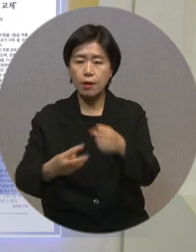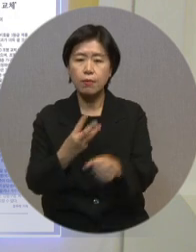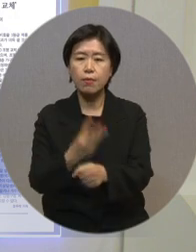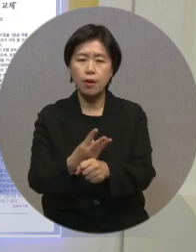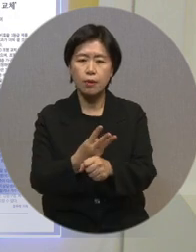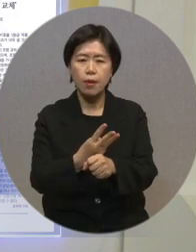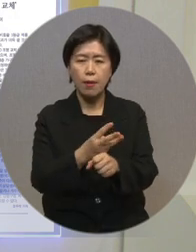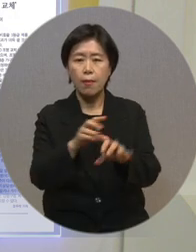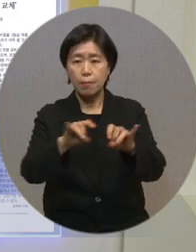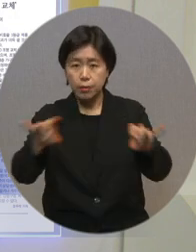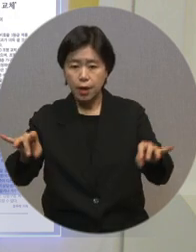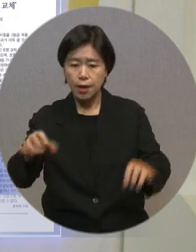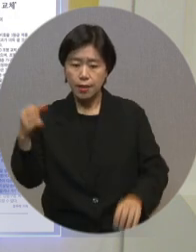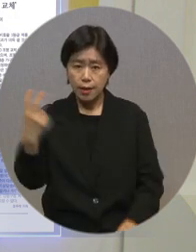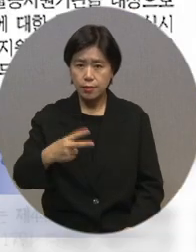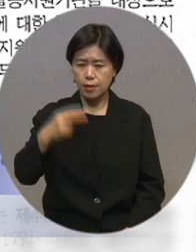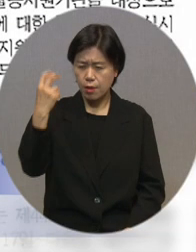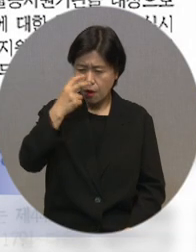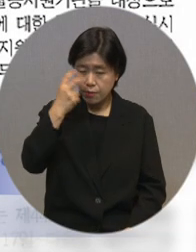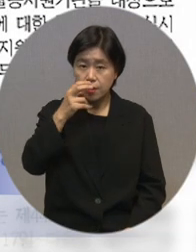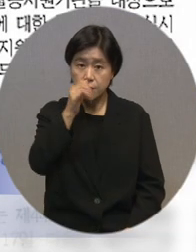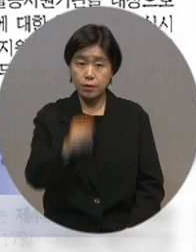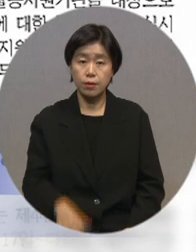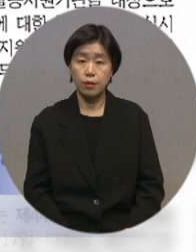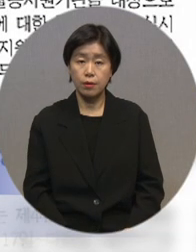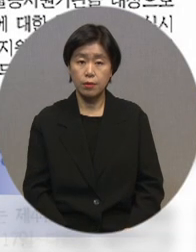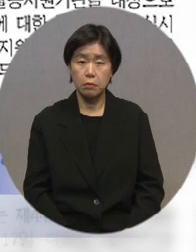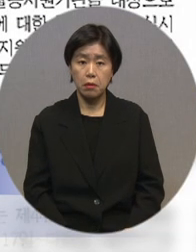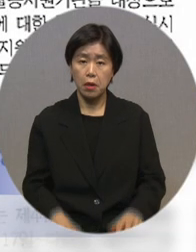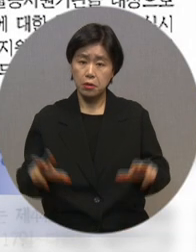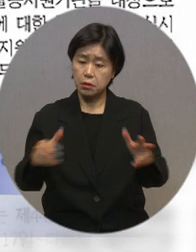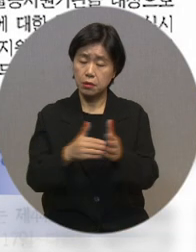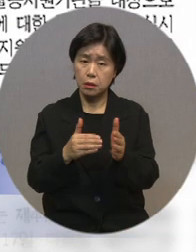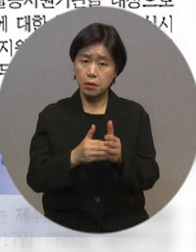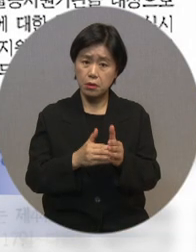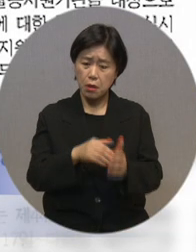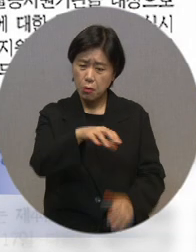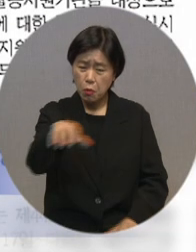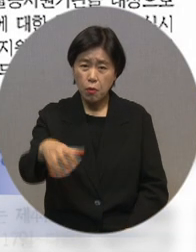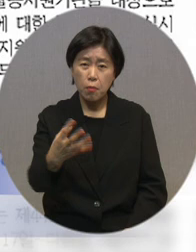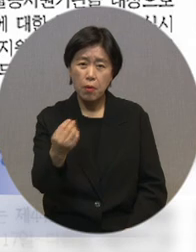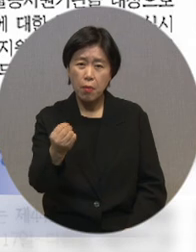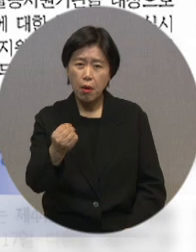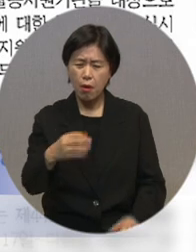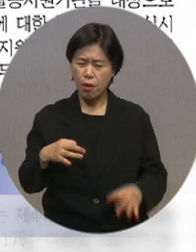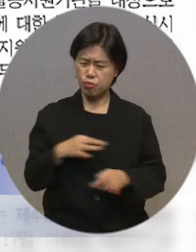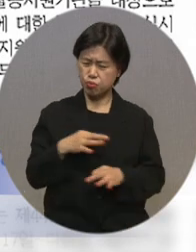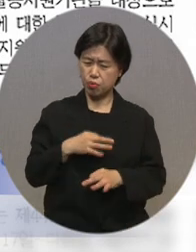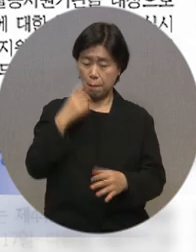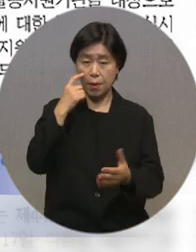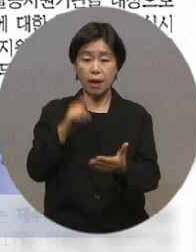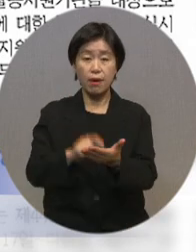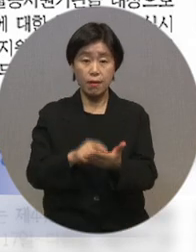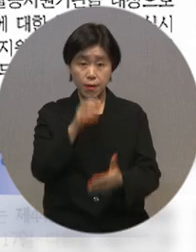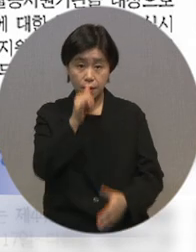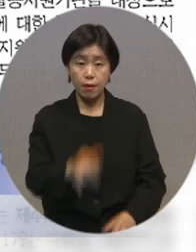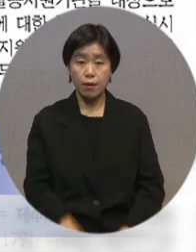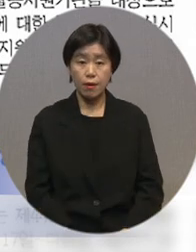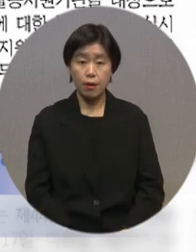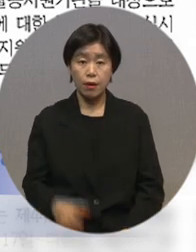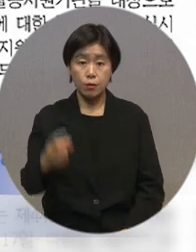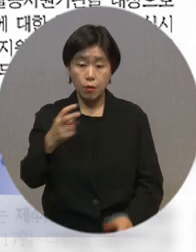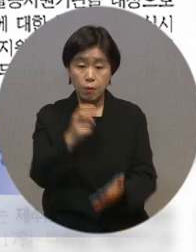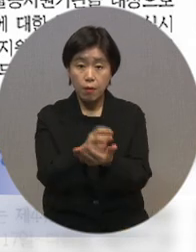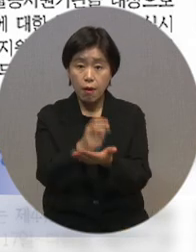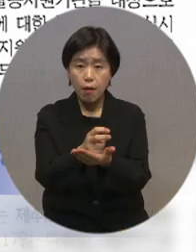심사를 시작합니다 그동안 몇몇 기관의 수익금 처리에서 부적절한 사례가 발견되기도 했고